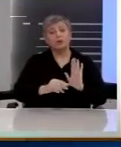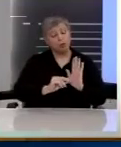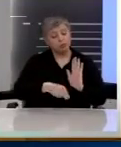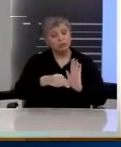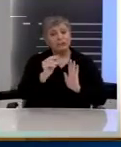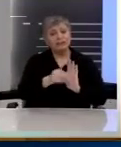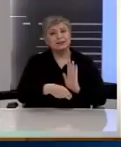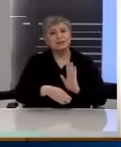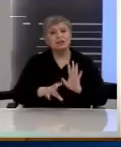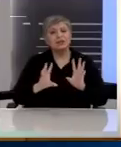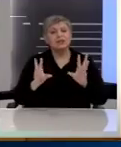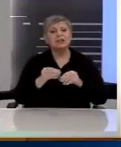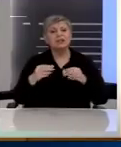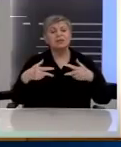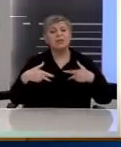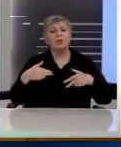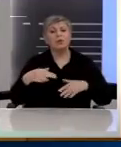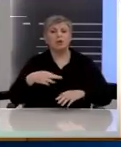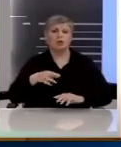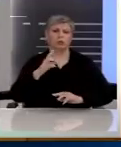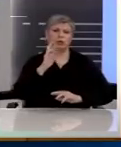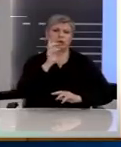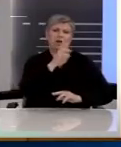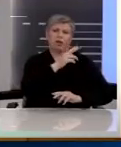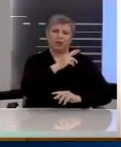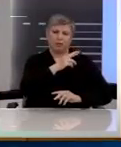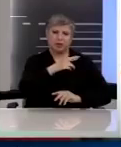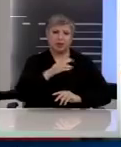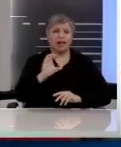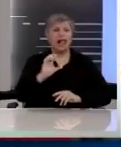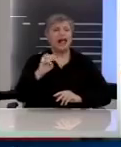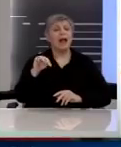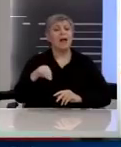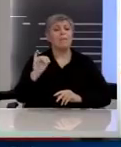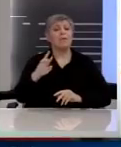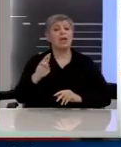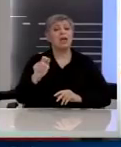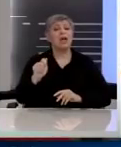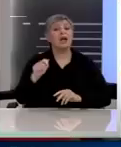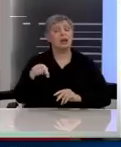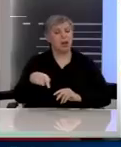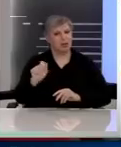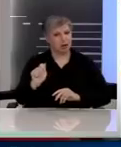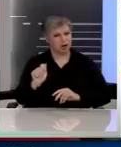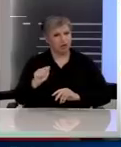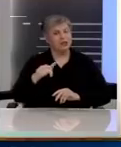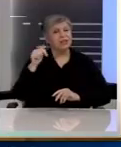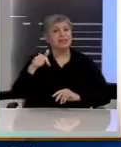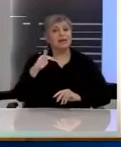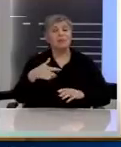Εμιράτα. Πούντος, κ. Μοσχάκης, πάρτε να το δείτε. Εδώ στο γραφείο ξαναφέρτε το, γιατί με διακρατικές συμβάσεις εμείς